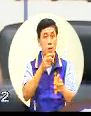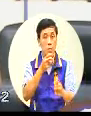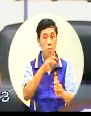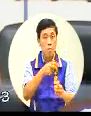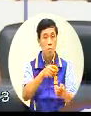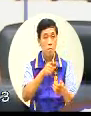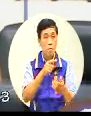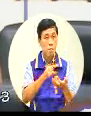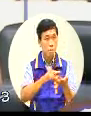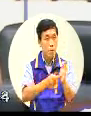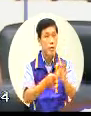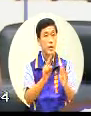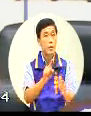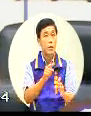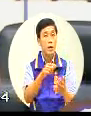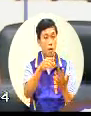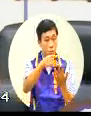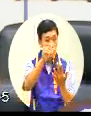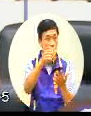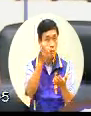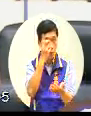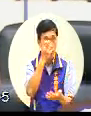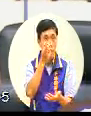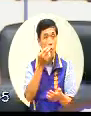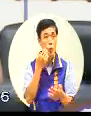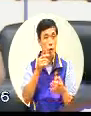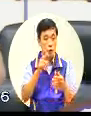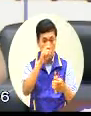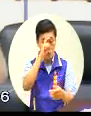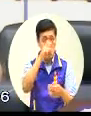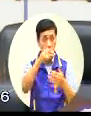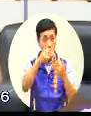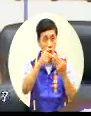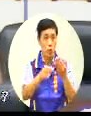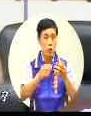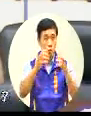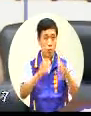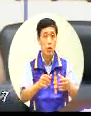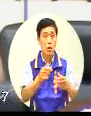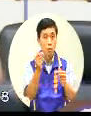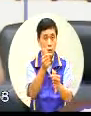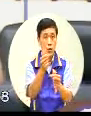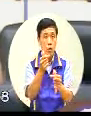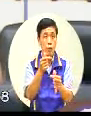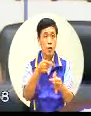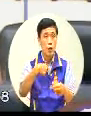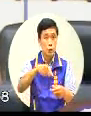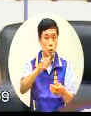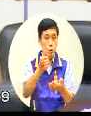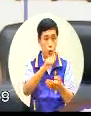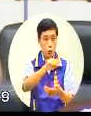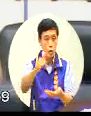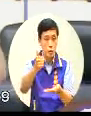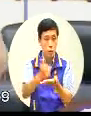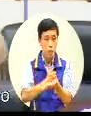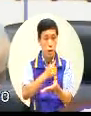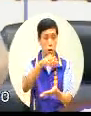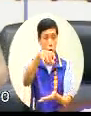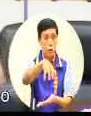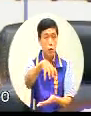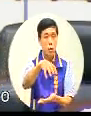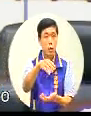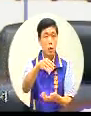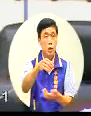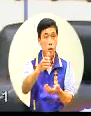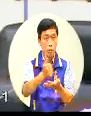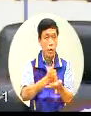啊，其实咱若把迄个制度吼啊定了好，啊，伊伫个出来产地要出来的时候，其实如果让业